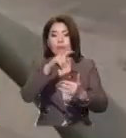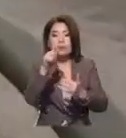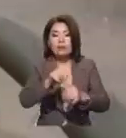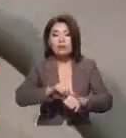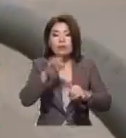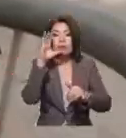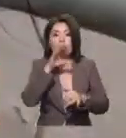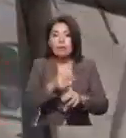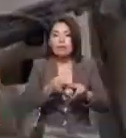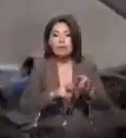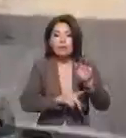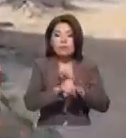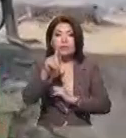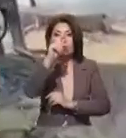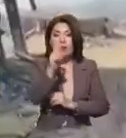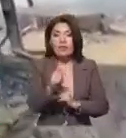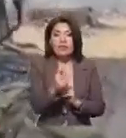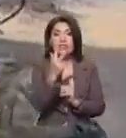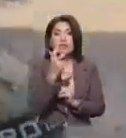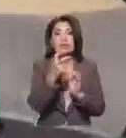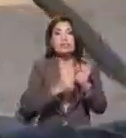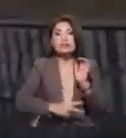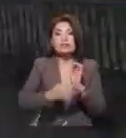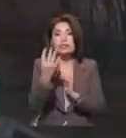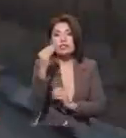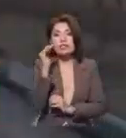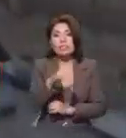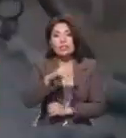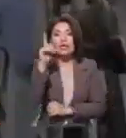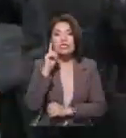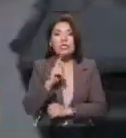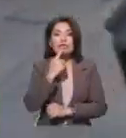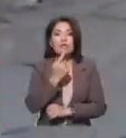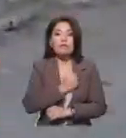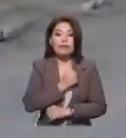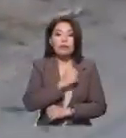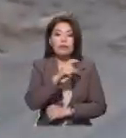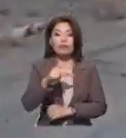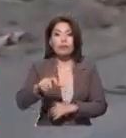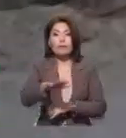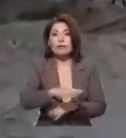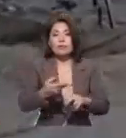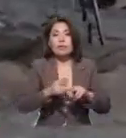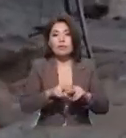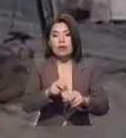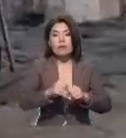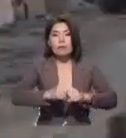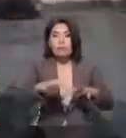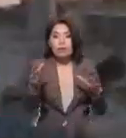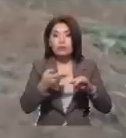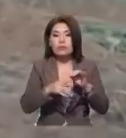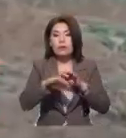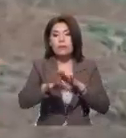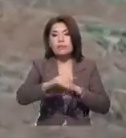Газа. При этом с начала войны погибли 374 израильских военных. В самом секторе, который бомбят, не переставая без